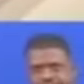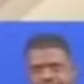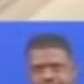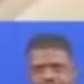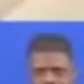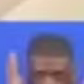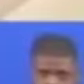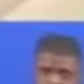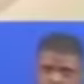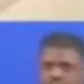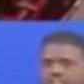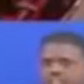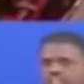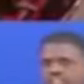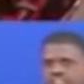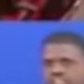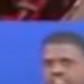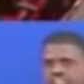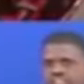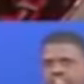Mheshimiwa Martin Ruben Shigela, Geita.